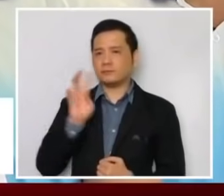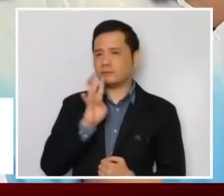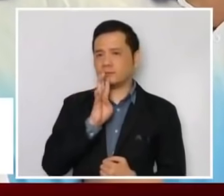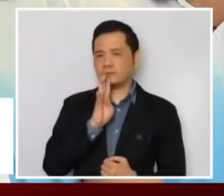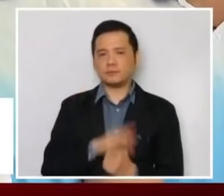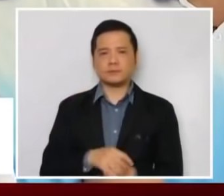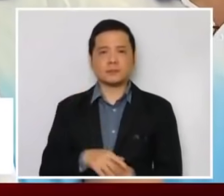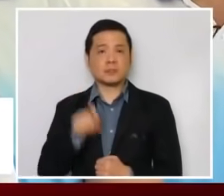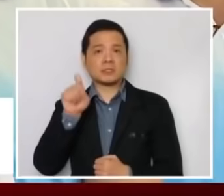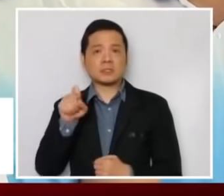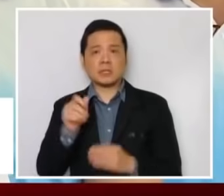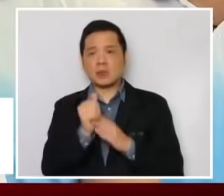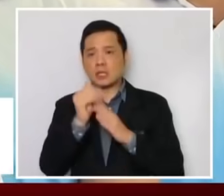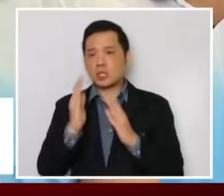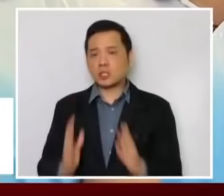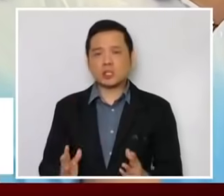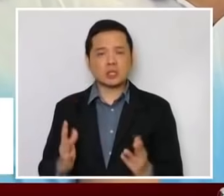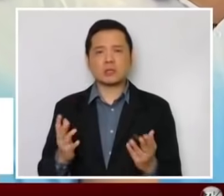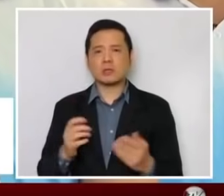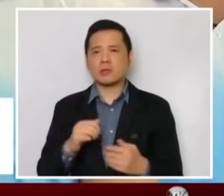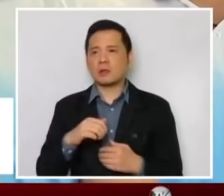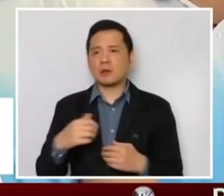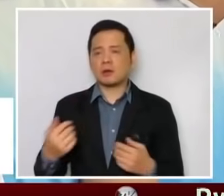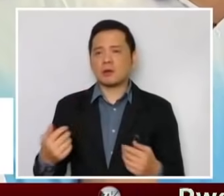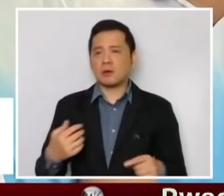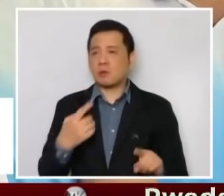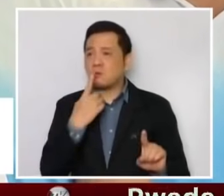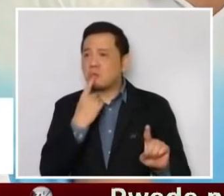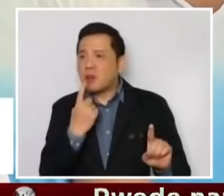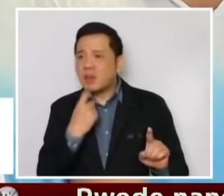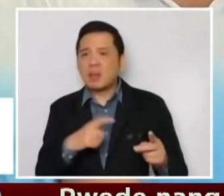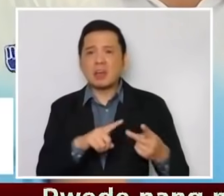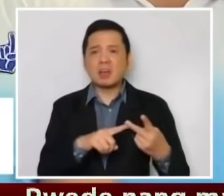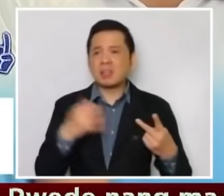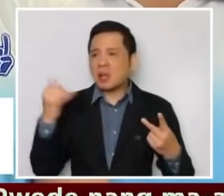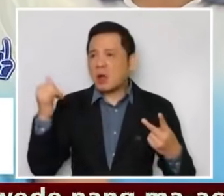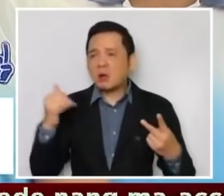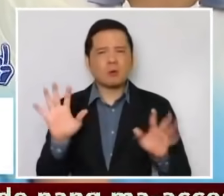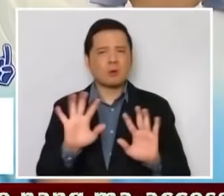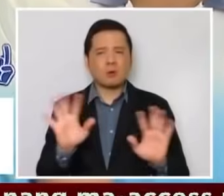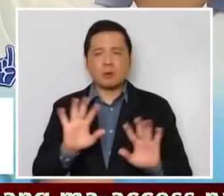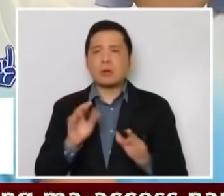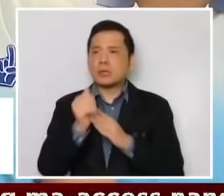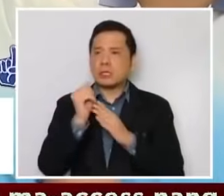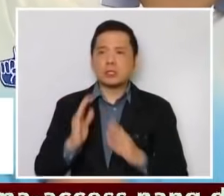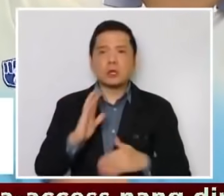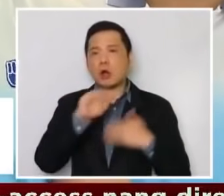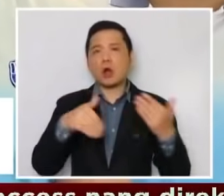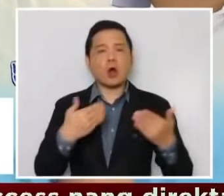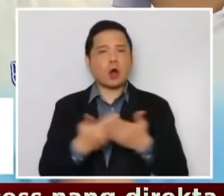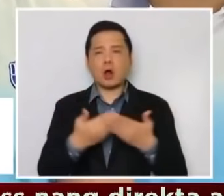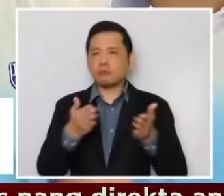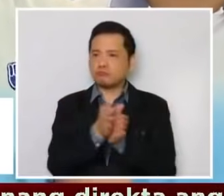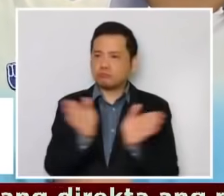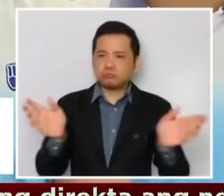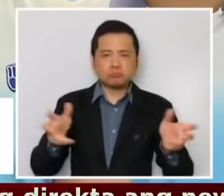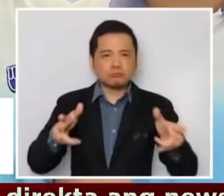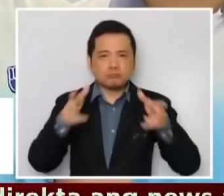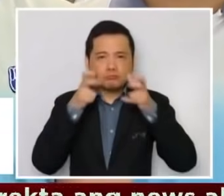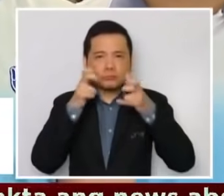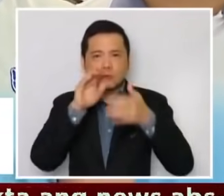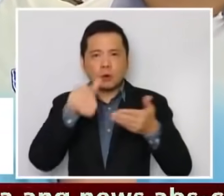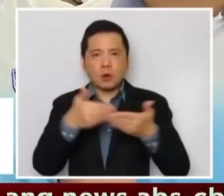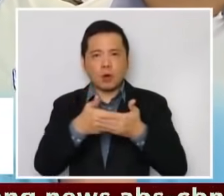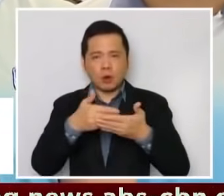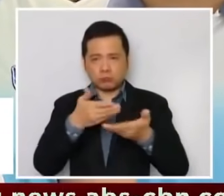hindi pula, hindi dilaw. Kailangan po yung leader na kayang pakinggan lahat ng sektor at